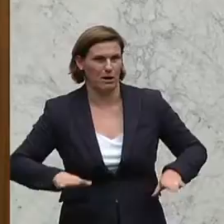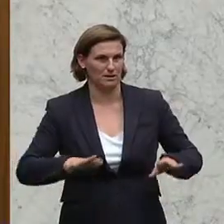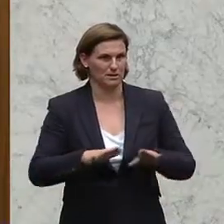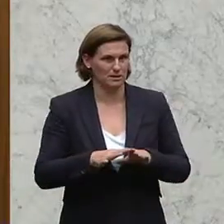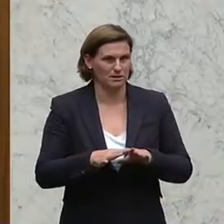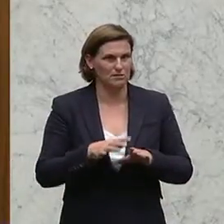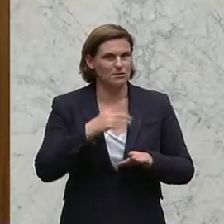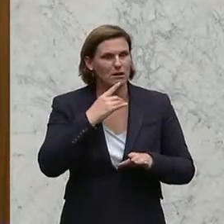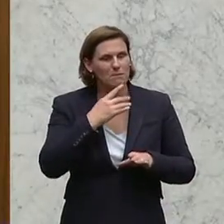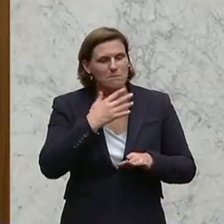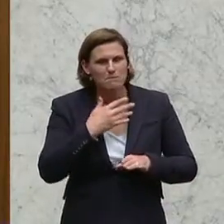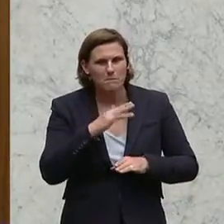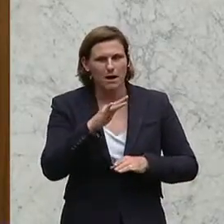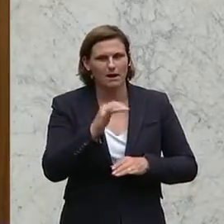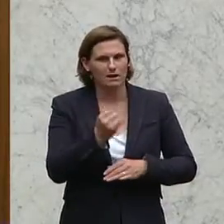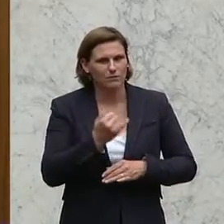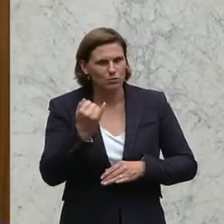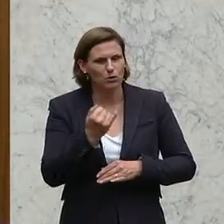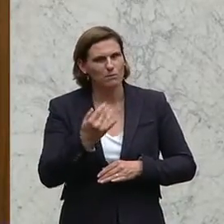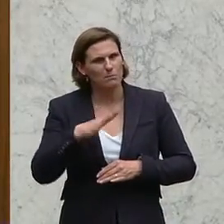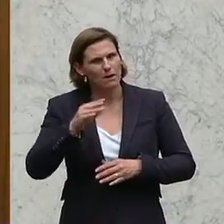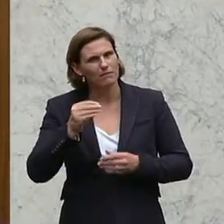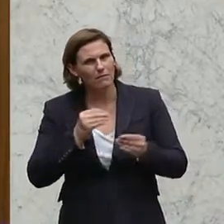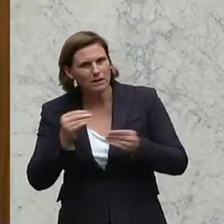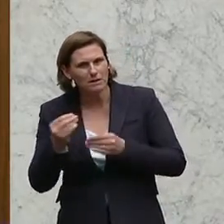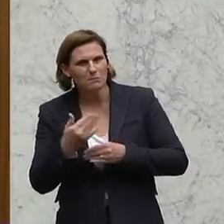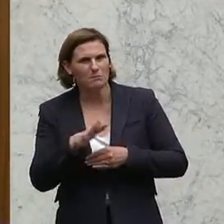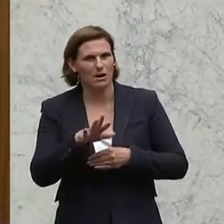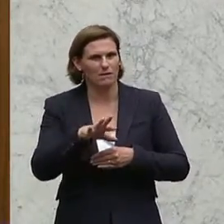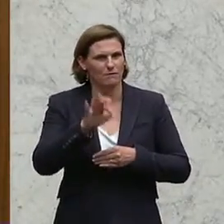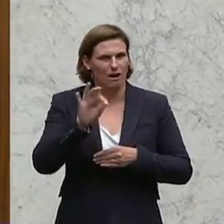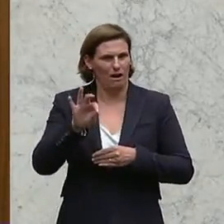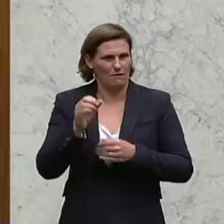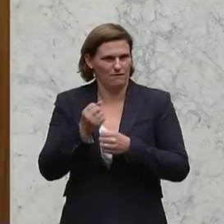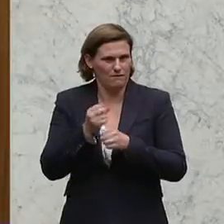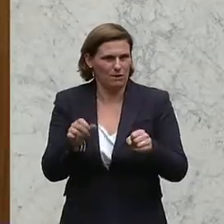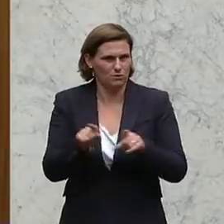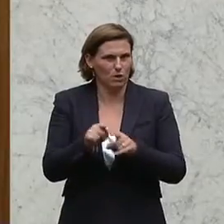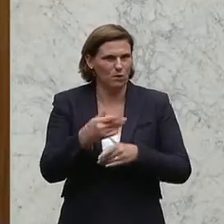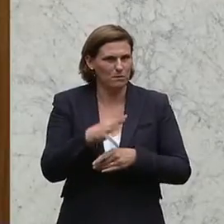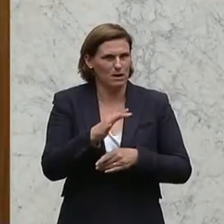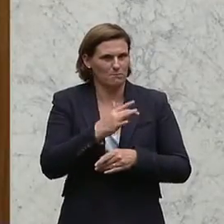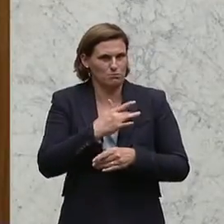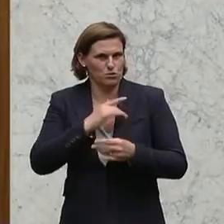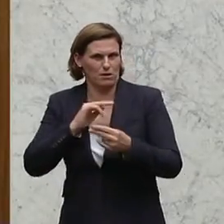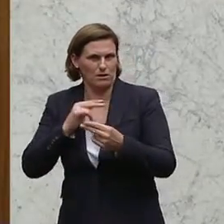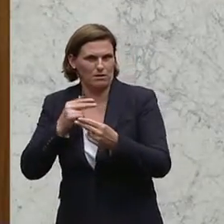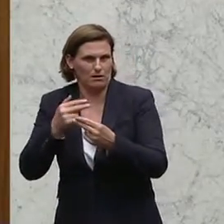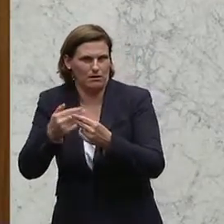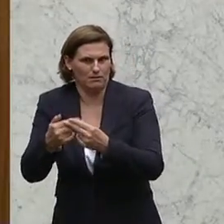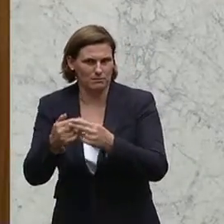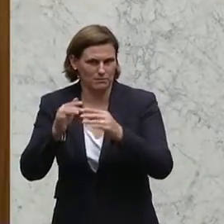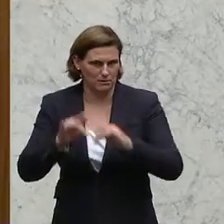mehr Individualität, mehr Flexibilität, mehr Wahlfreiheit und mehr Bürgernähe damit.